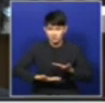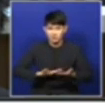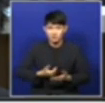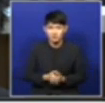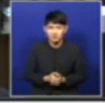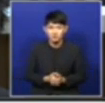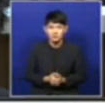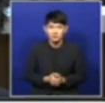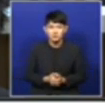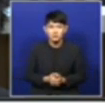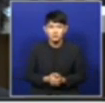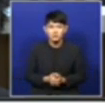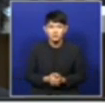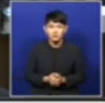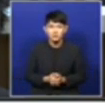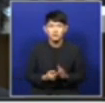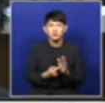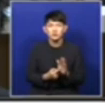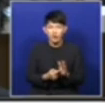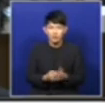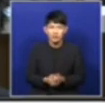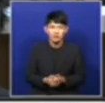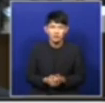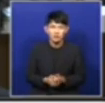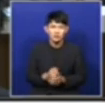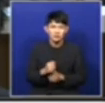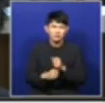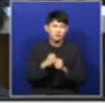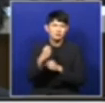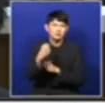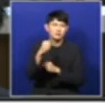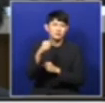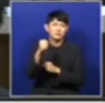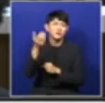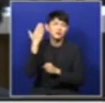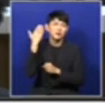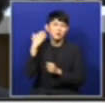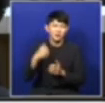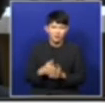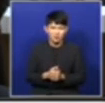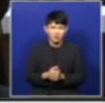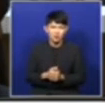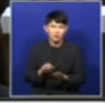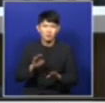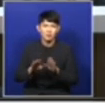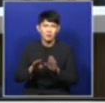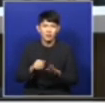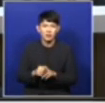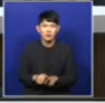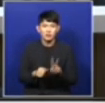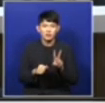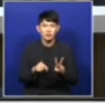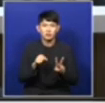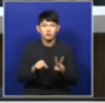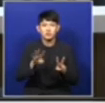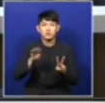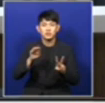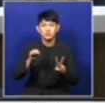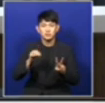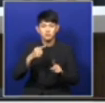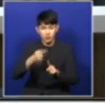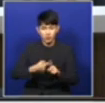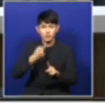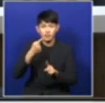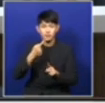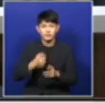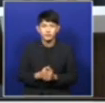ครับในต่างจังหวัดเมื่อหลายสิบปีมานี้เนี่ยอยู่ในประมาณ 2.40 บาทต่อเดือนครับ